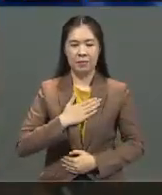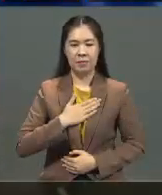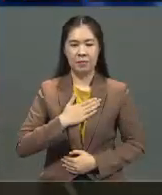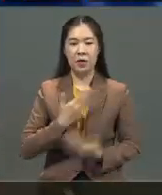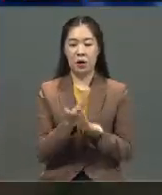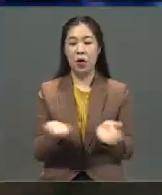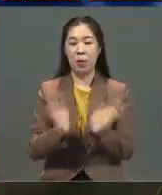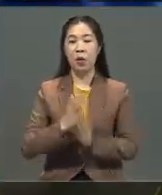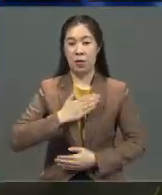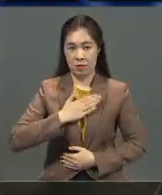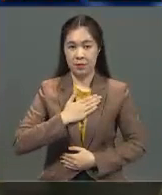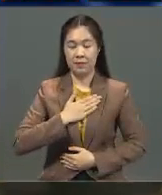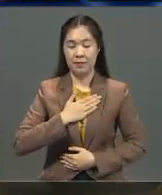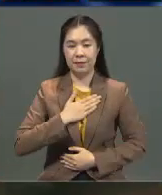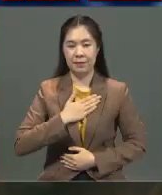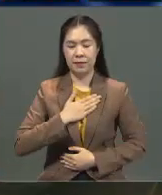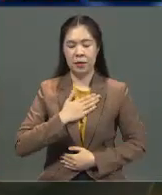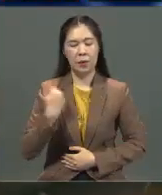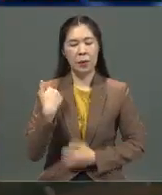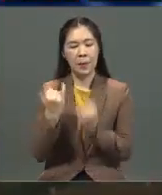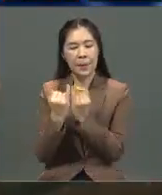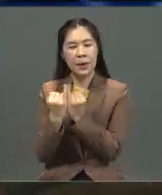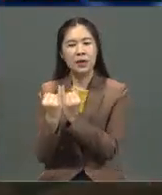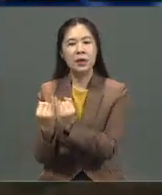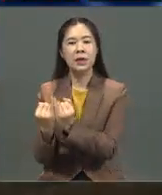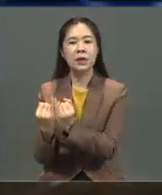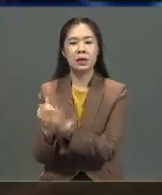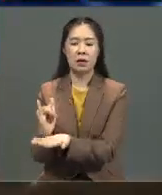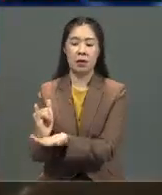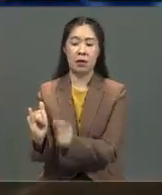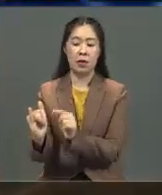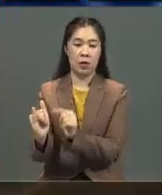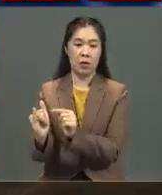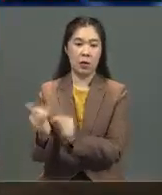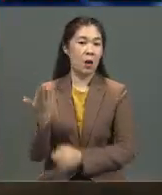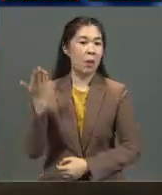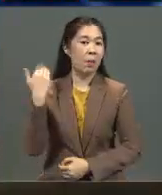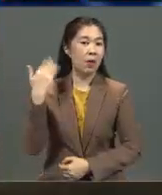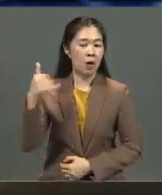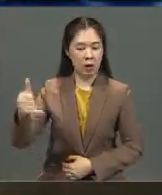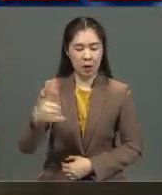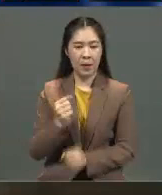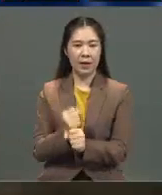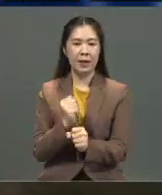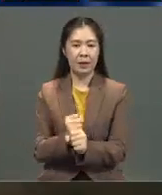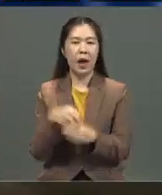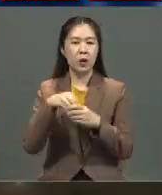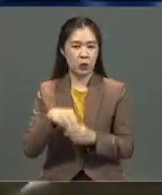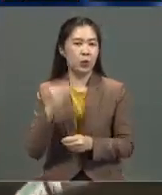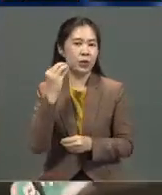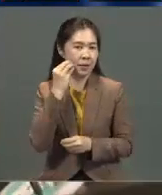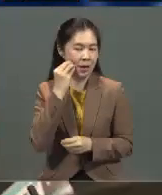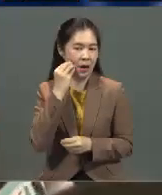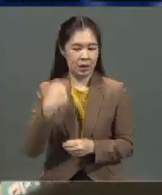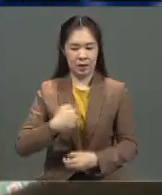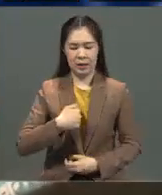ครอบครัวตัวดิฉันก็คือได้ใกล้ชิดเพราะว่าซีอุยเคยมารับจ้างทำงานอยู่ที่บ้านแต่ตัวดิฉัน